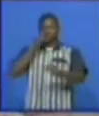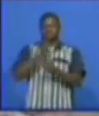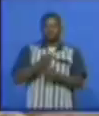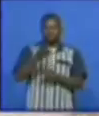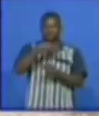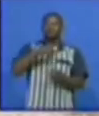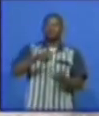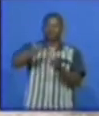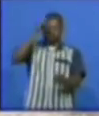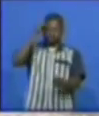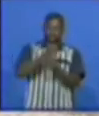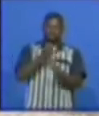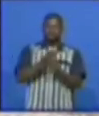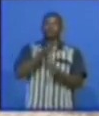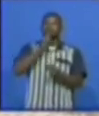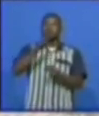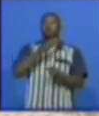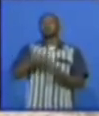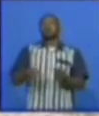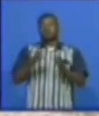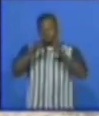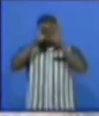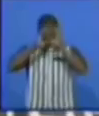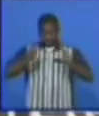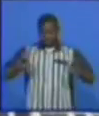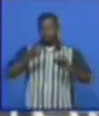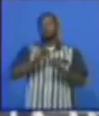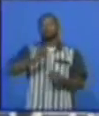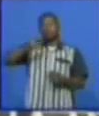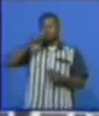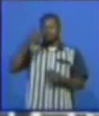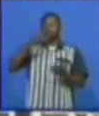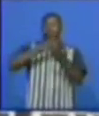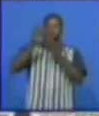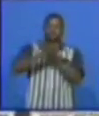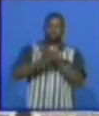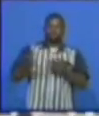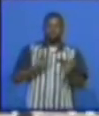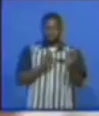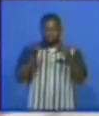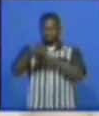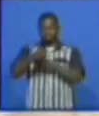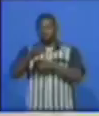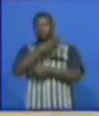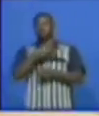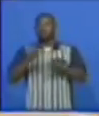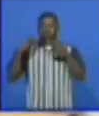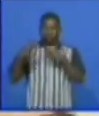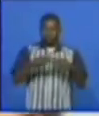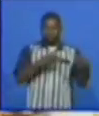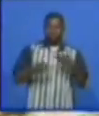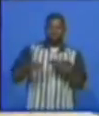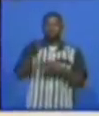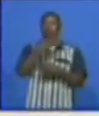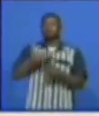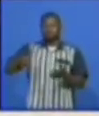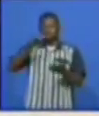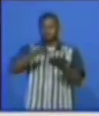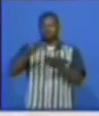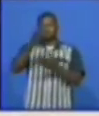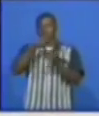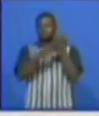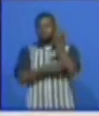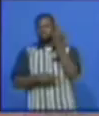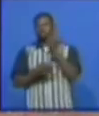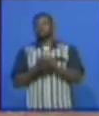cité du 11 décembre, la salle polyvalente, le marché, le stade régional, la place de la nation